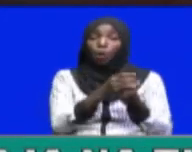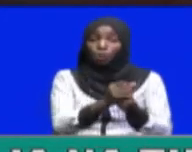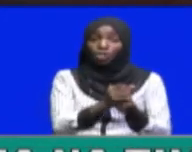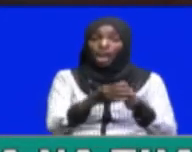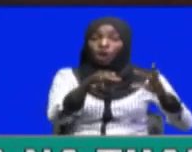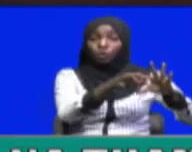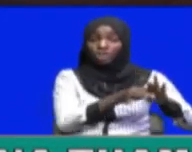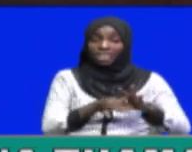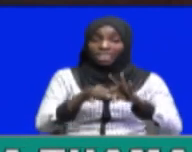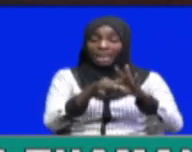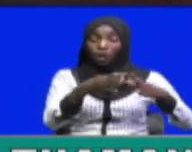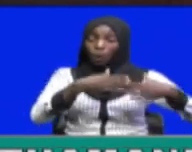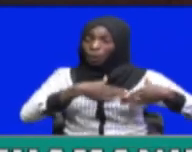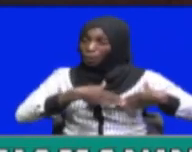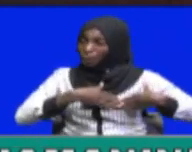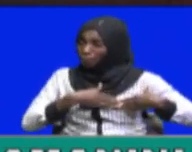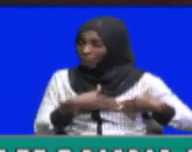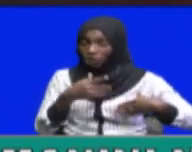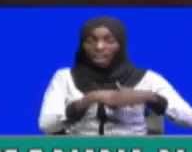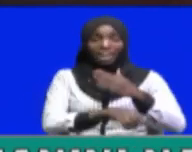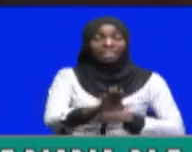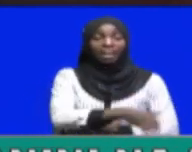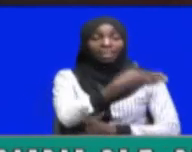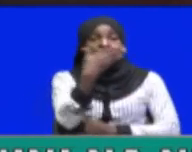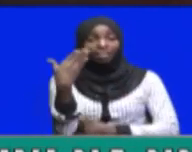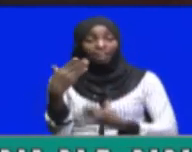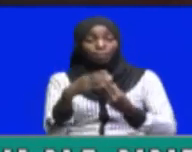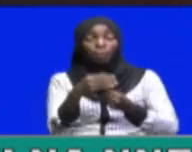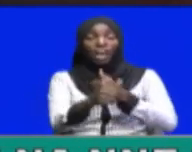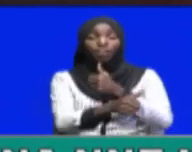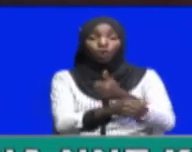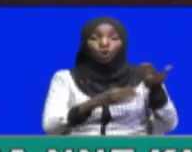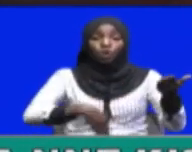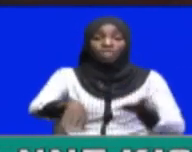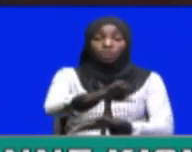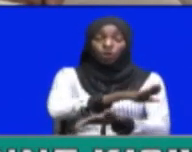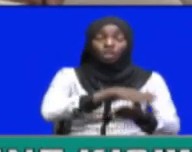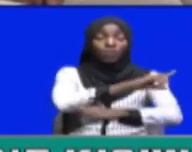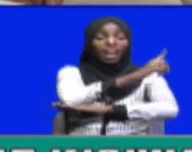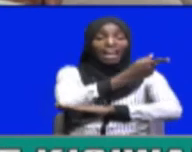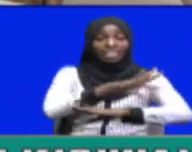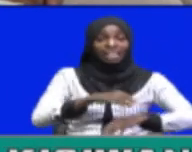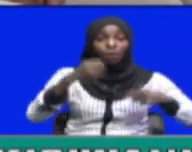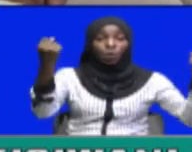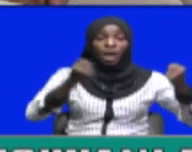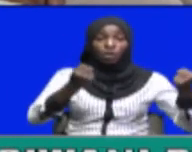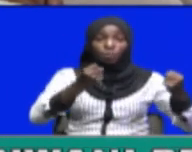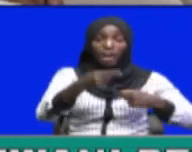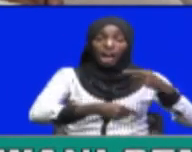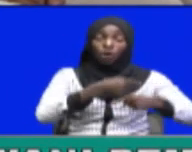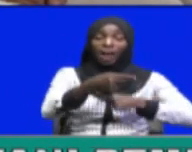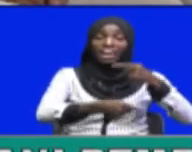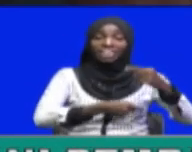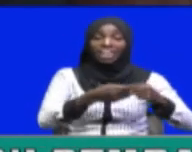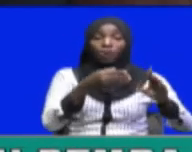mshikamano, upendo na udugu uliopo kati ya serikali, wananchi na viongozi wa Zanzibar na Tanzania bara unadumishwa na kuendelezwa kwa